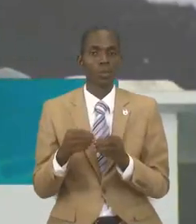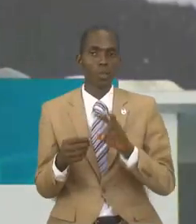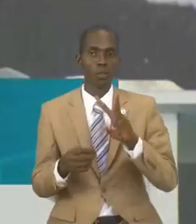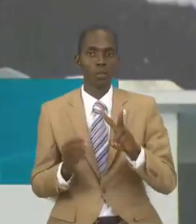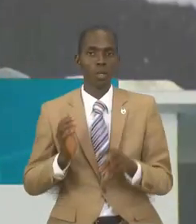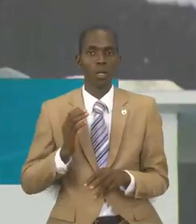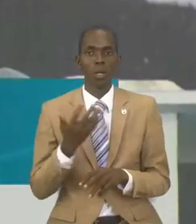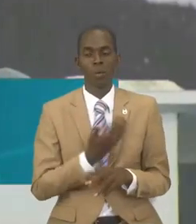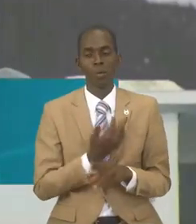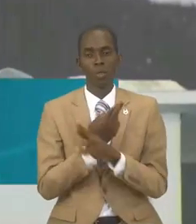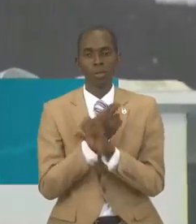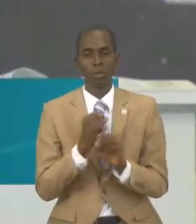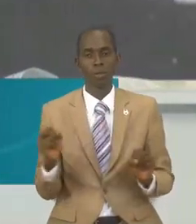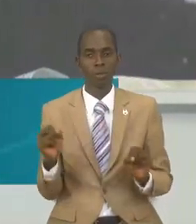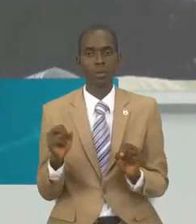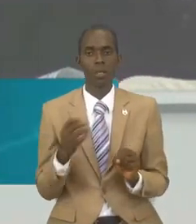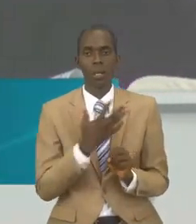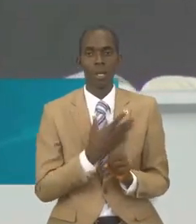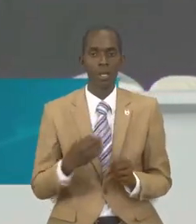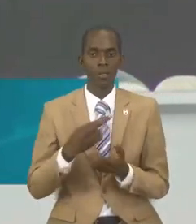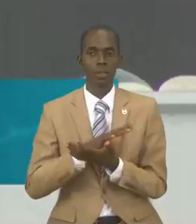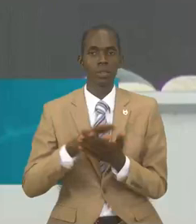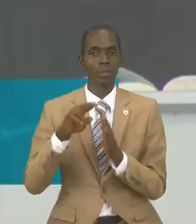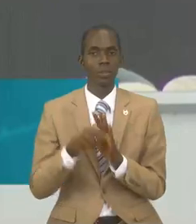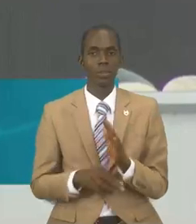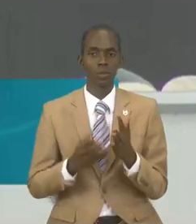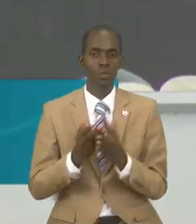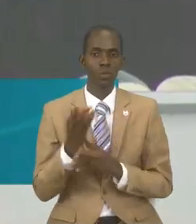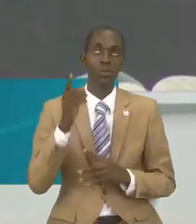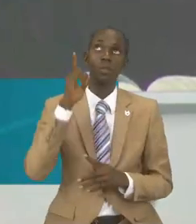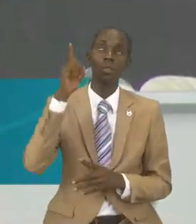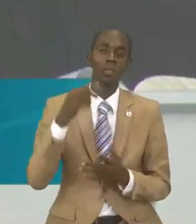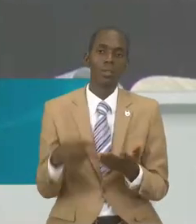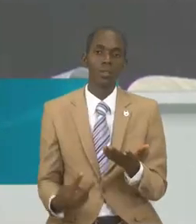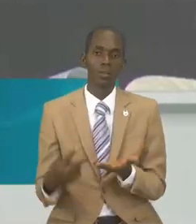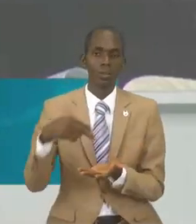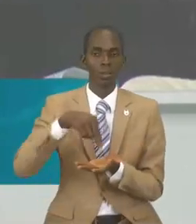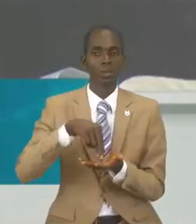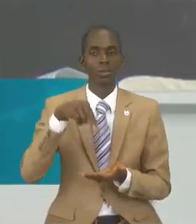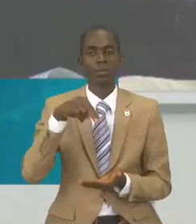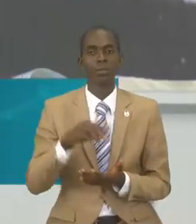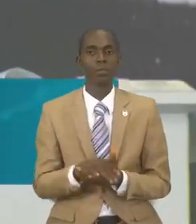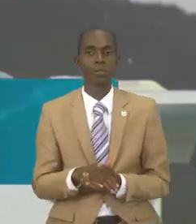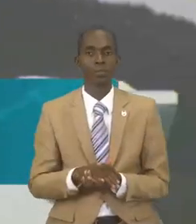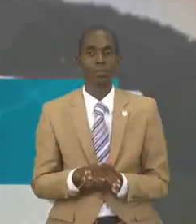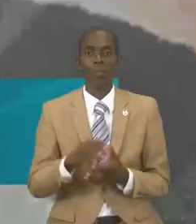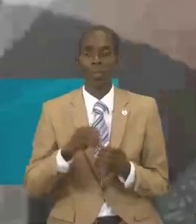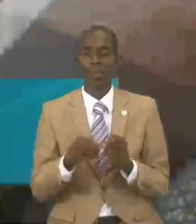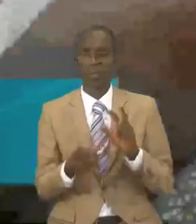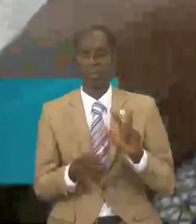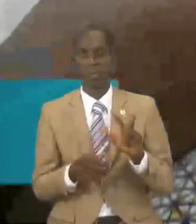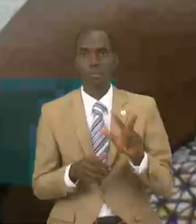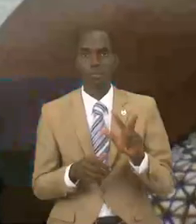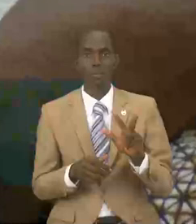2, notre rédemption et notre justice par sa résurrection. Numéro